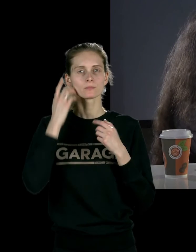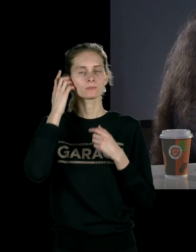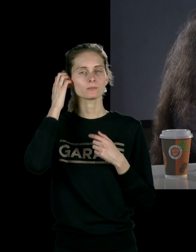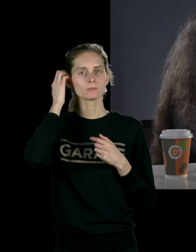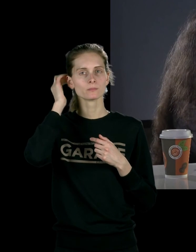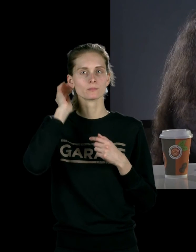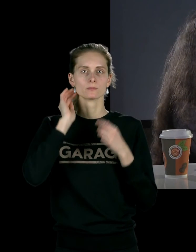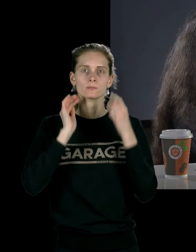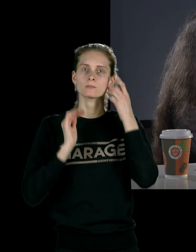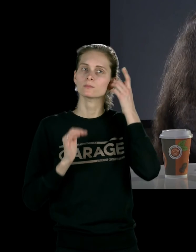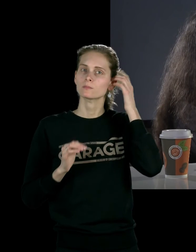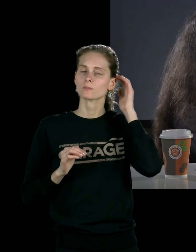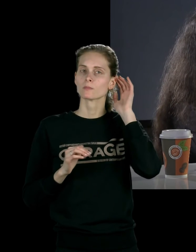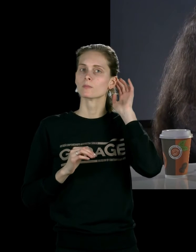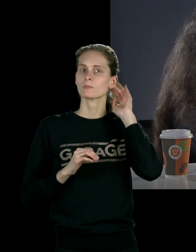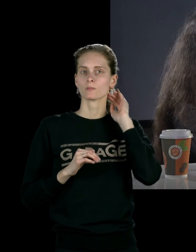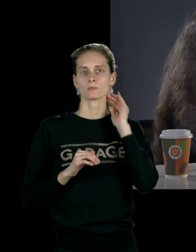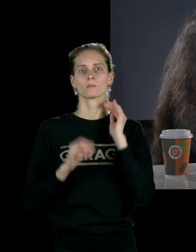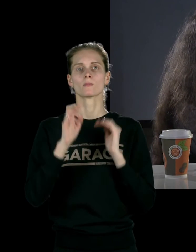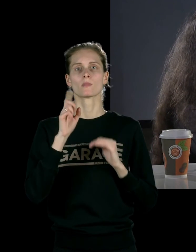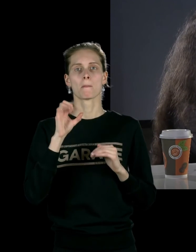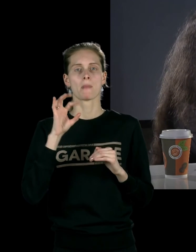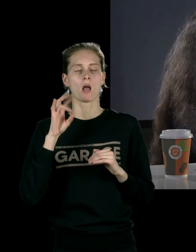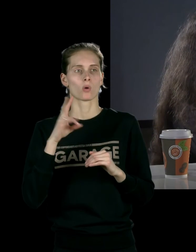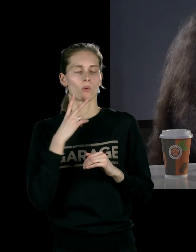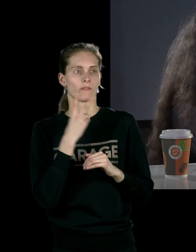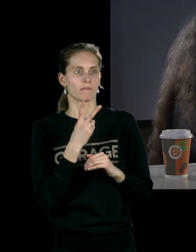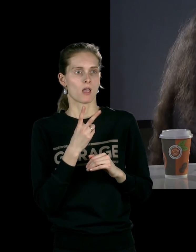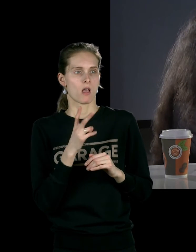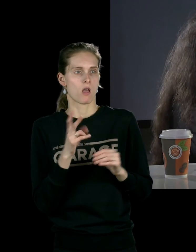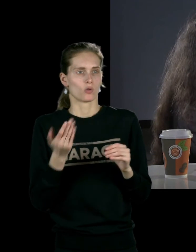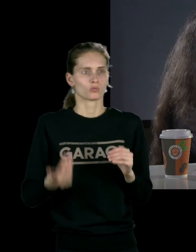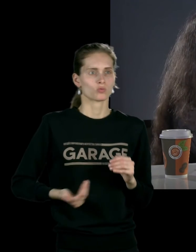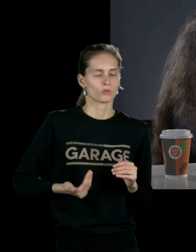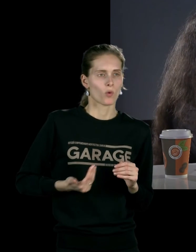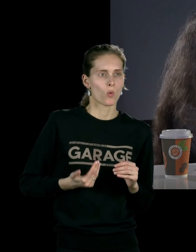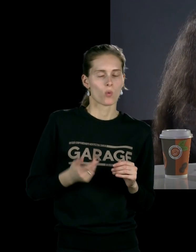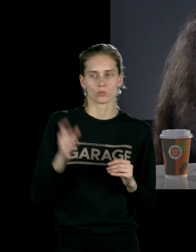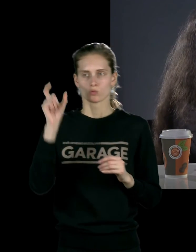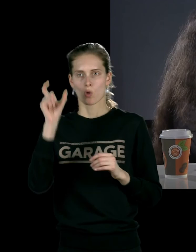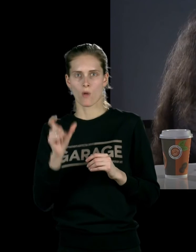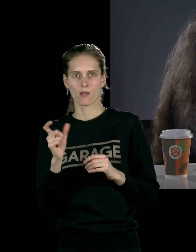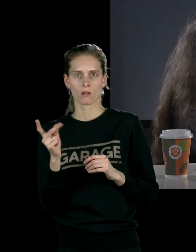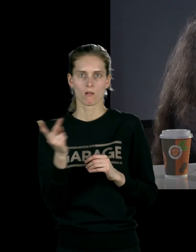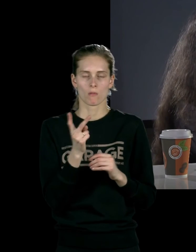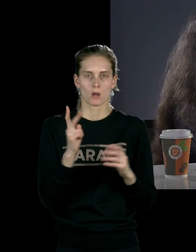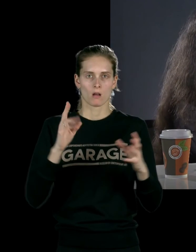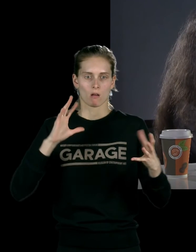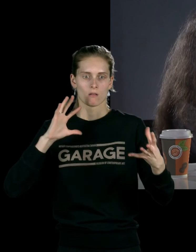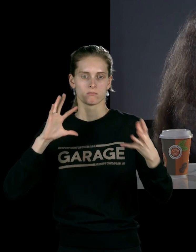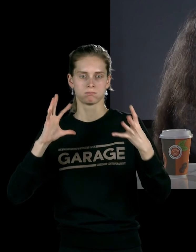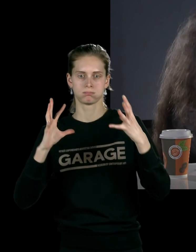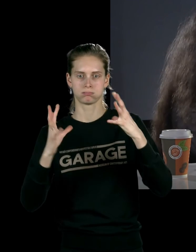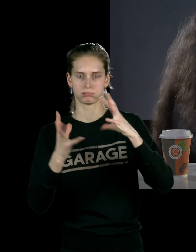Риск для Бэкона – это не просто столкновение животного человека, это та коллизия, в которой эти два тела и два существа сливаются вот в